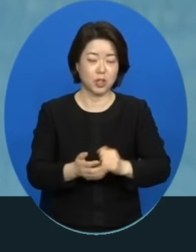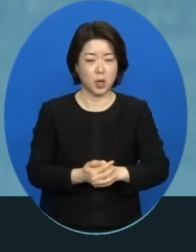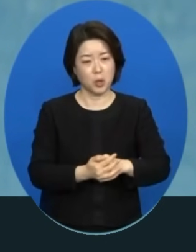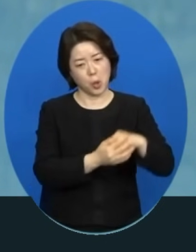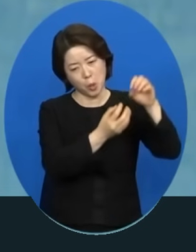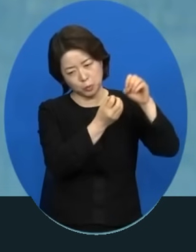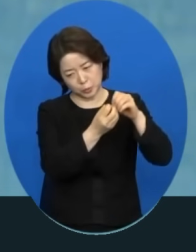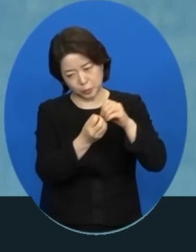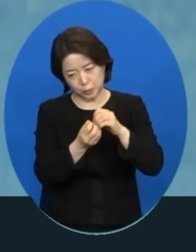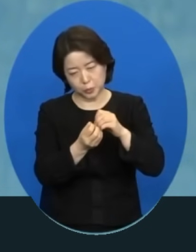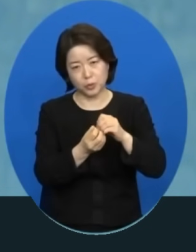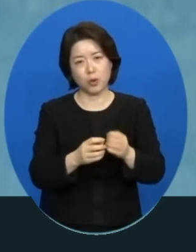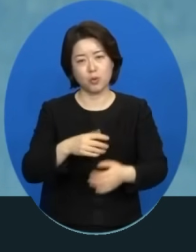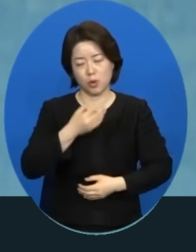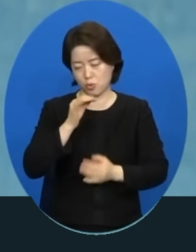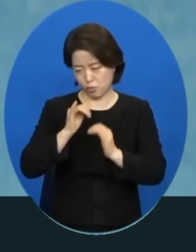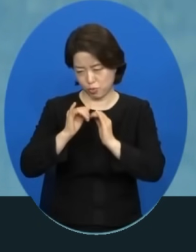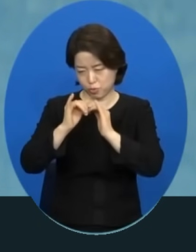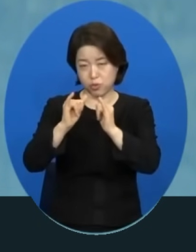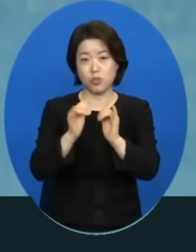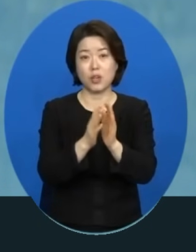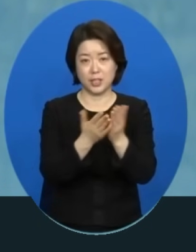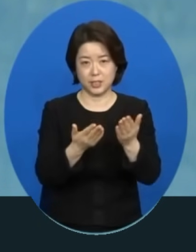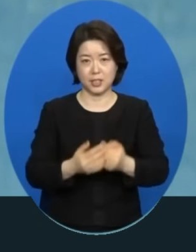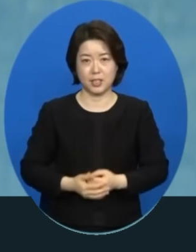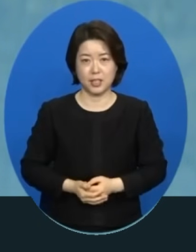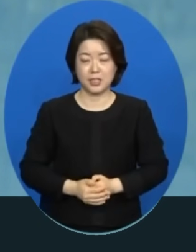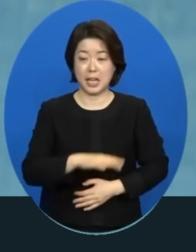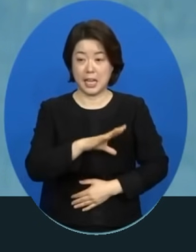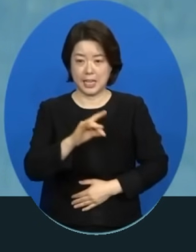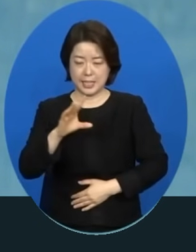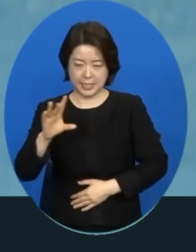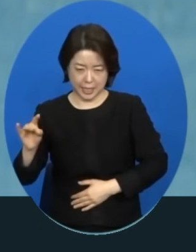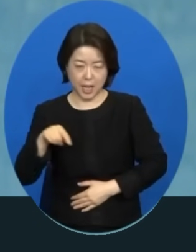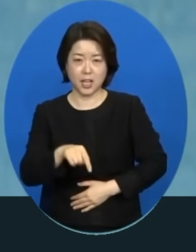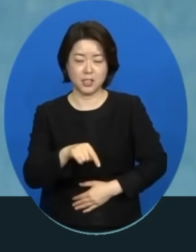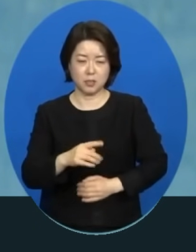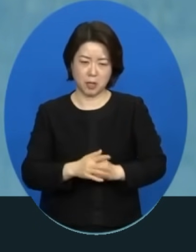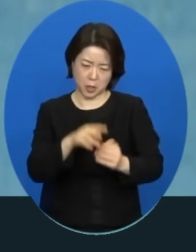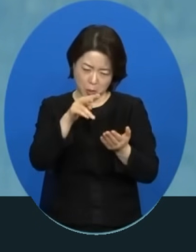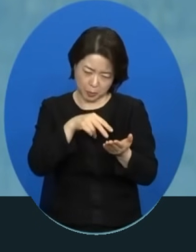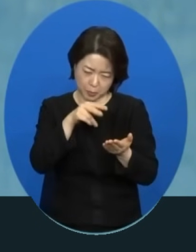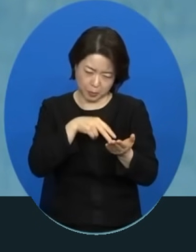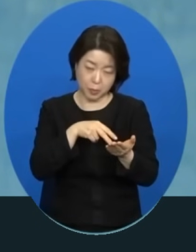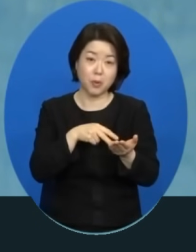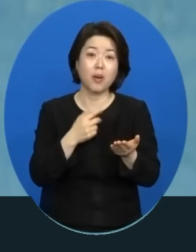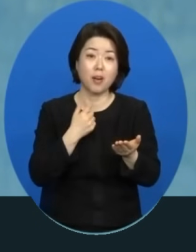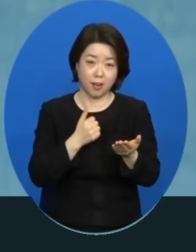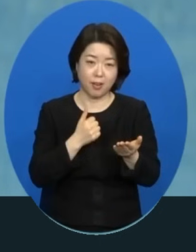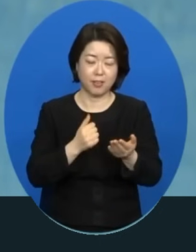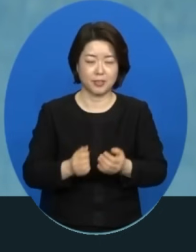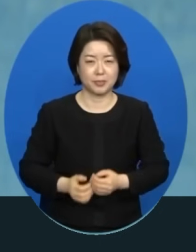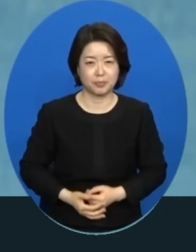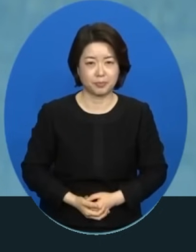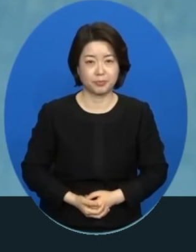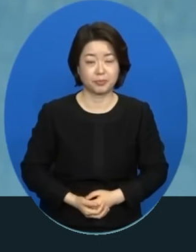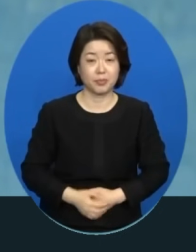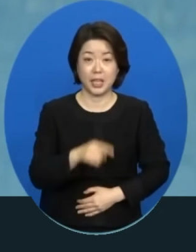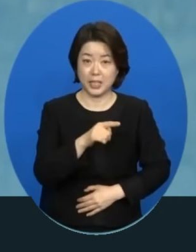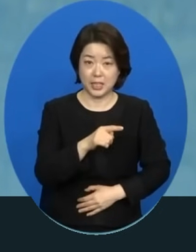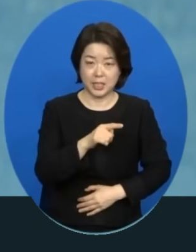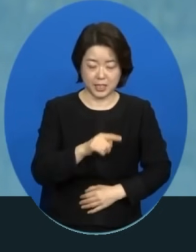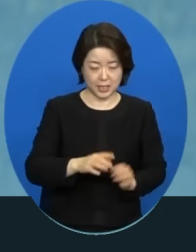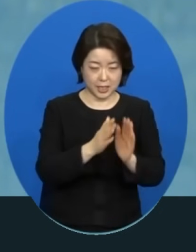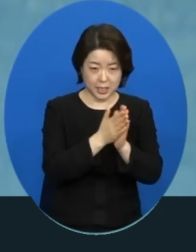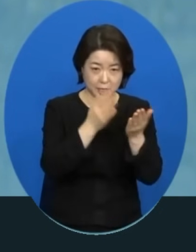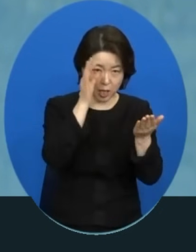책입니다. 제가 종종 재독하는 책입니다. 제이시 라엘의 이 거룩이라는 책에 보면 이 디모데전서의